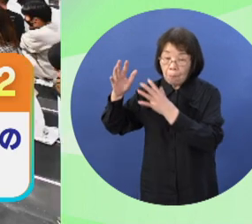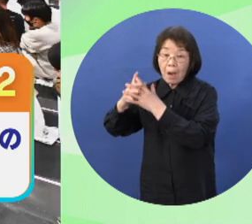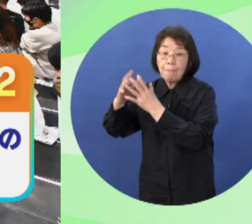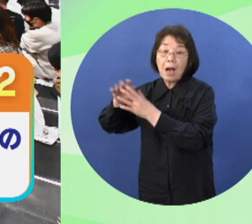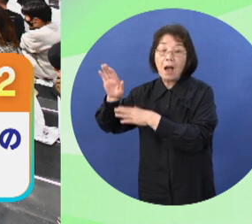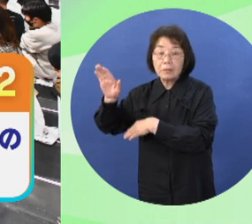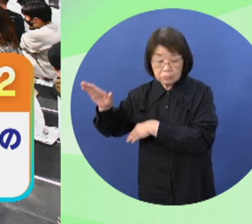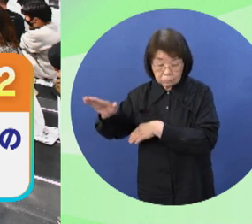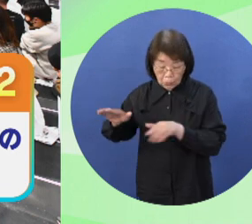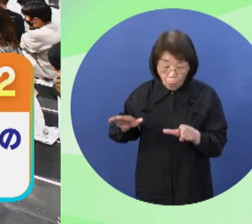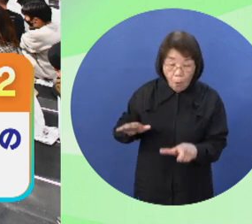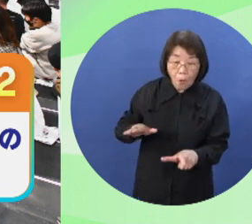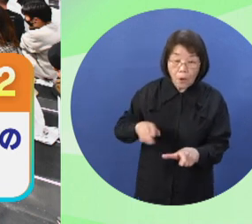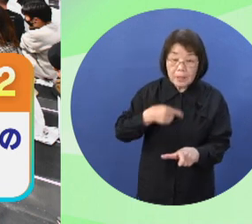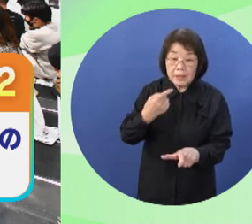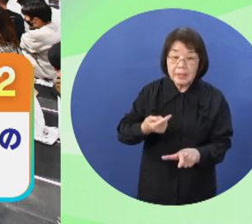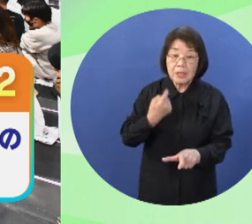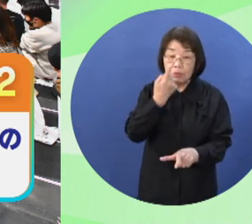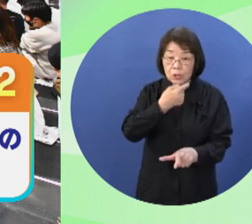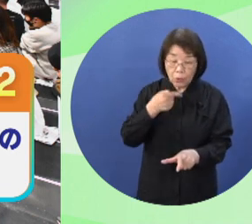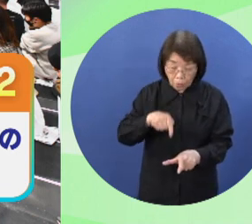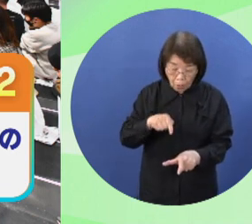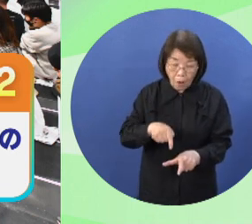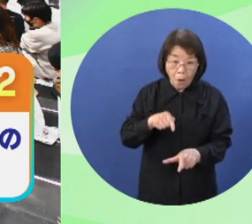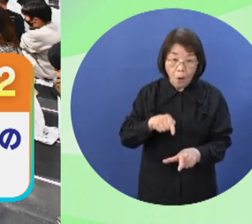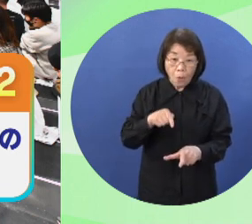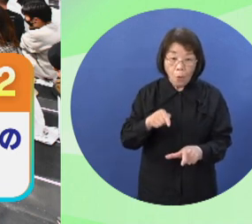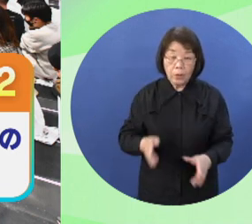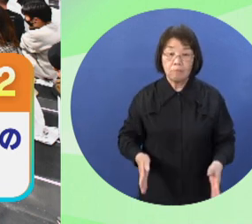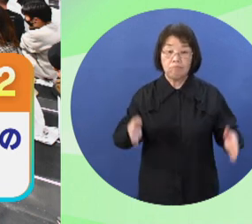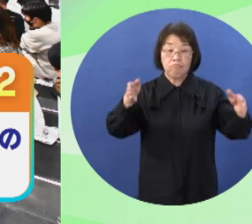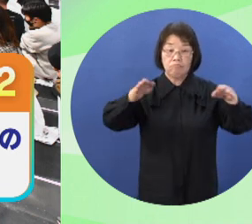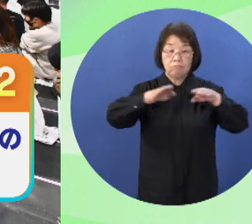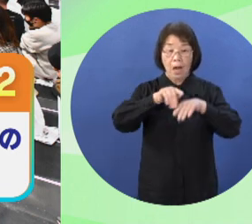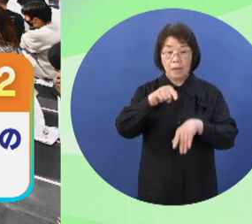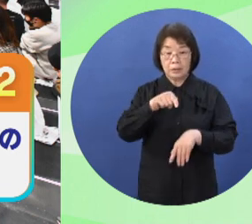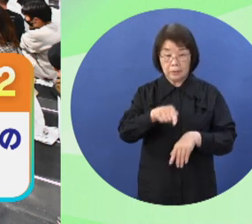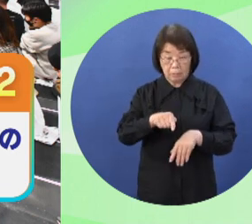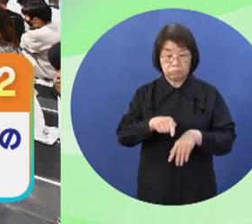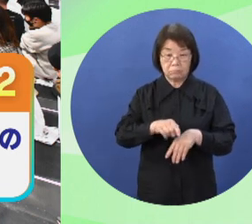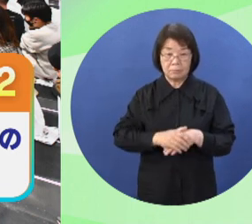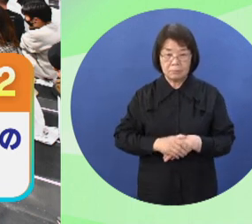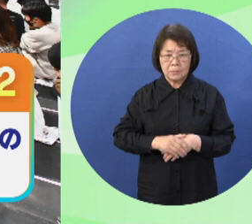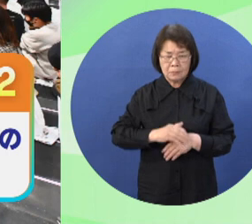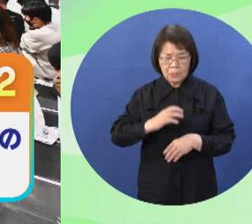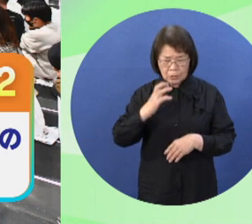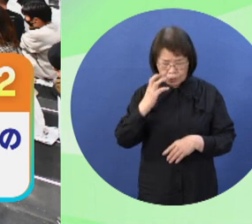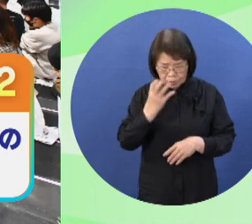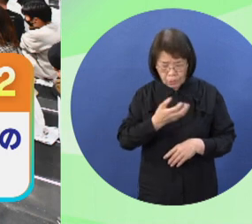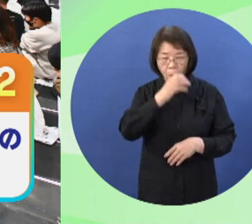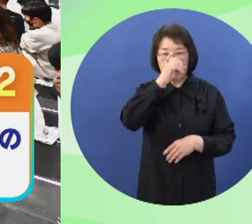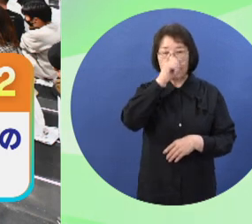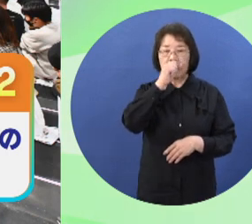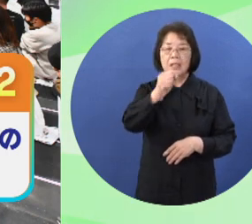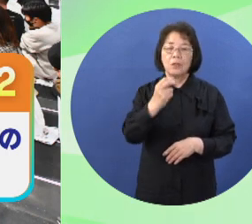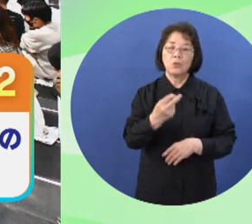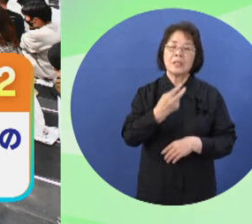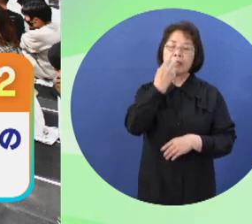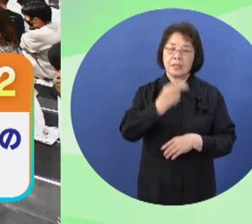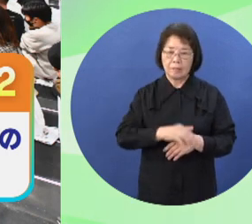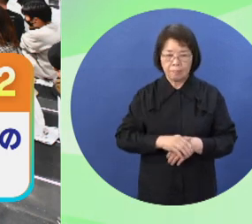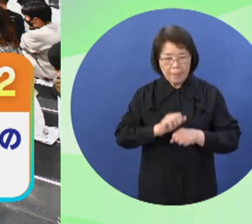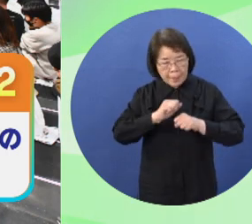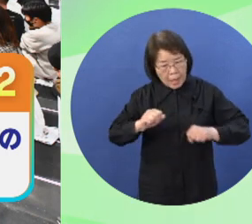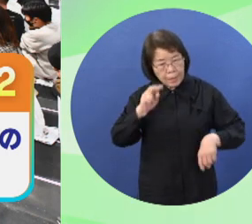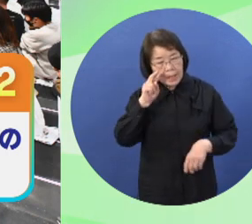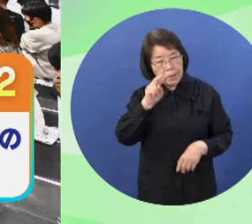く最初の入り口のところにドーンともうこれを点灯ほど立てまして、もうねめちゃくちゃいい雰囲気なんですよ。もう生で